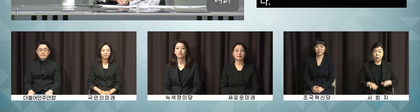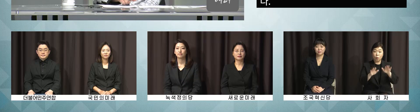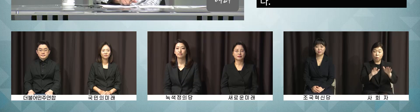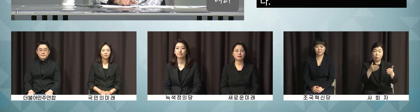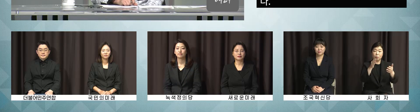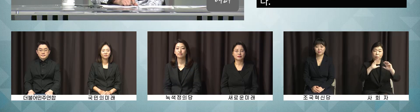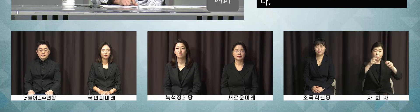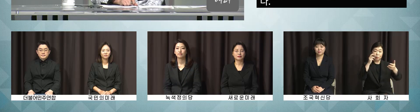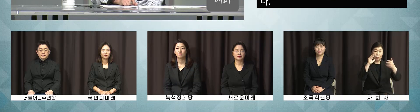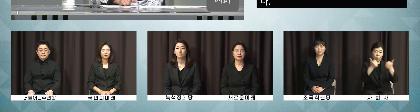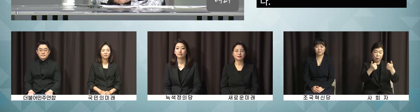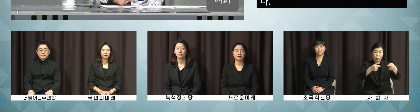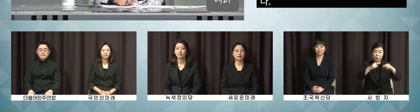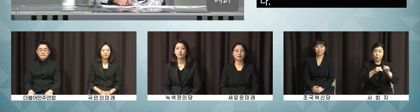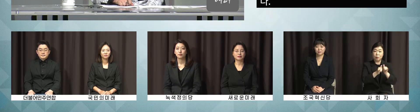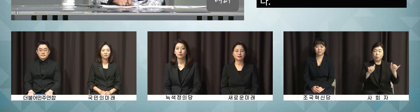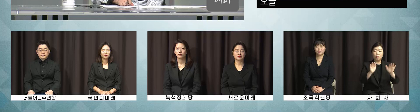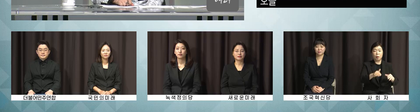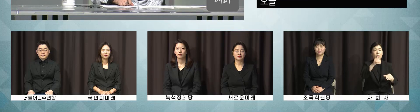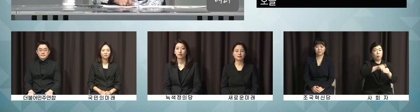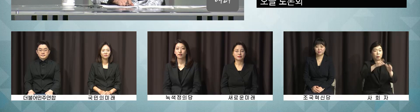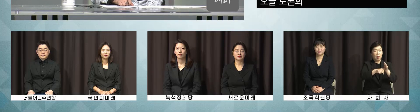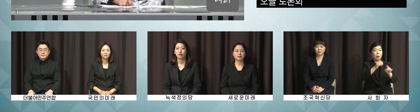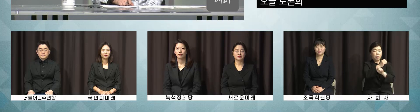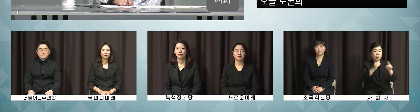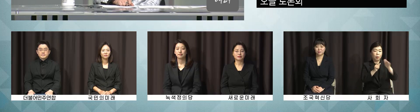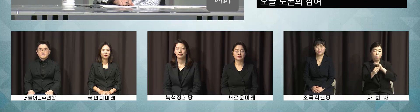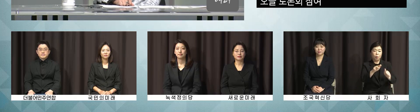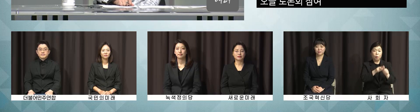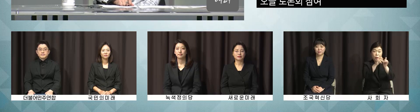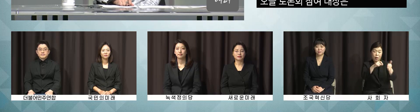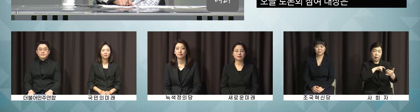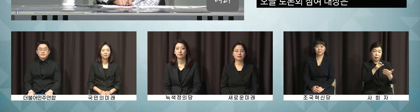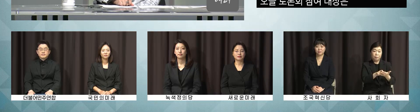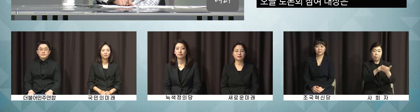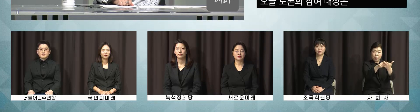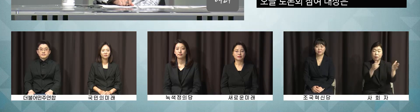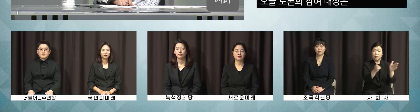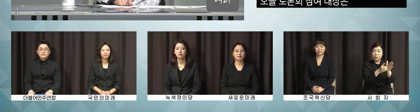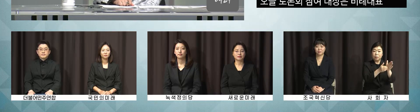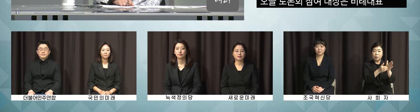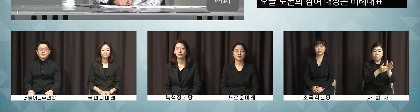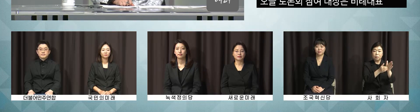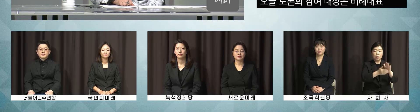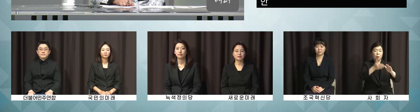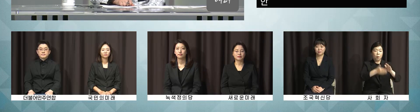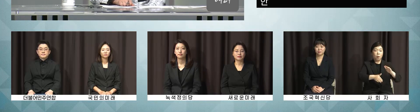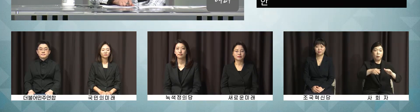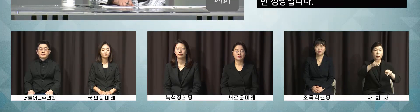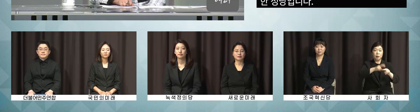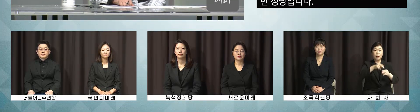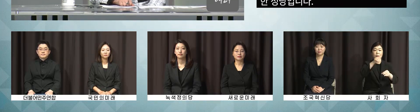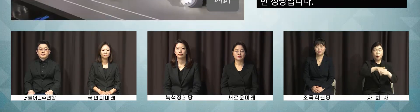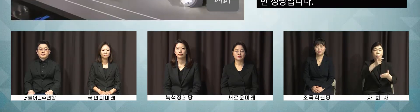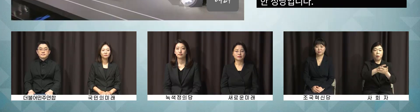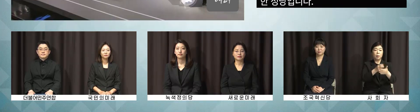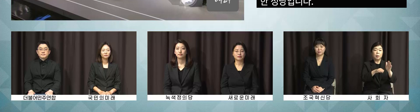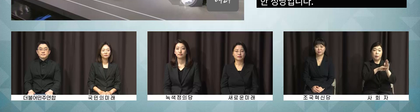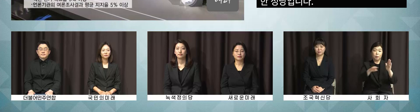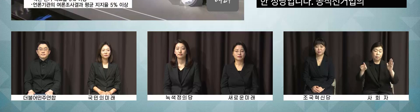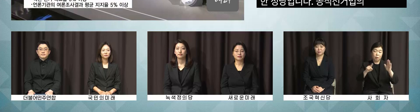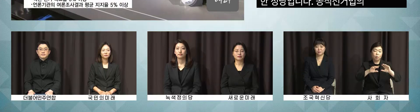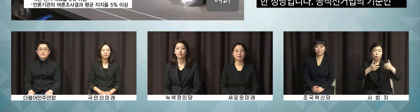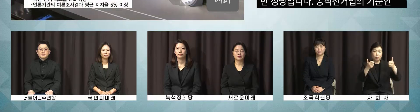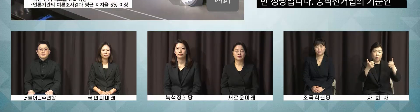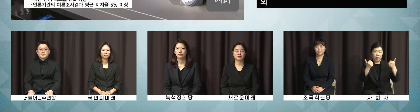오늘 토론회 참여 대상은 이번 선거에 비례대표 후보를 등록한 정당입니다. 공직선거법의 기준인